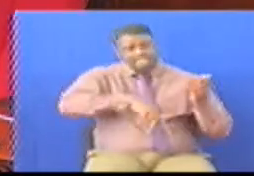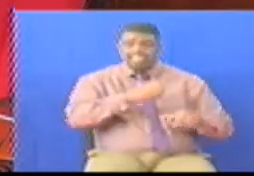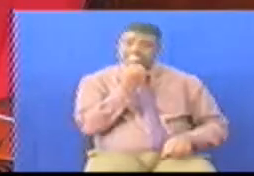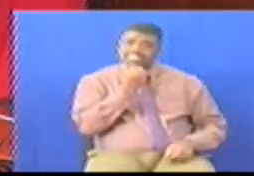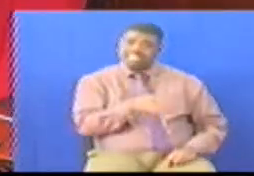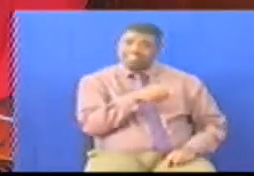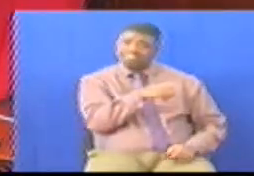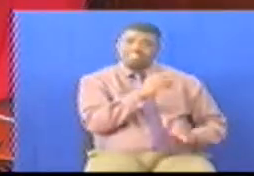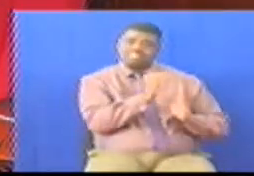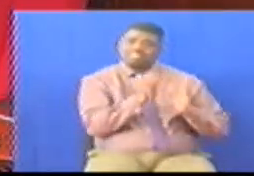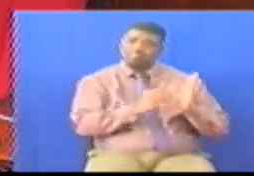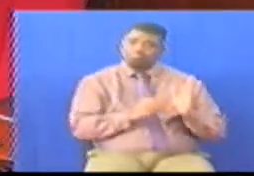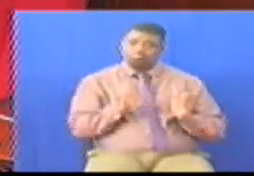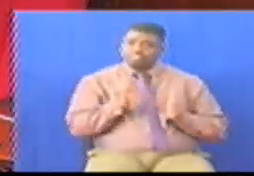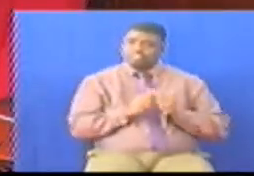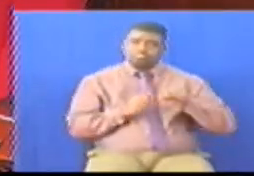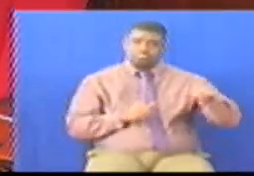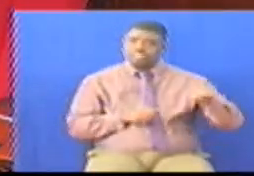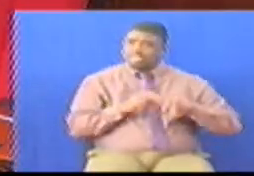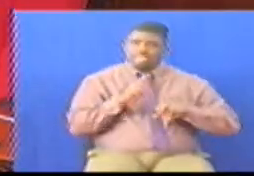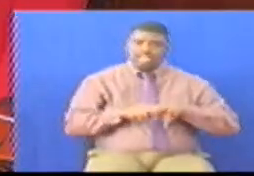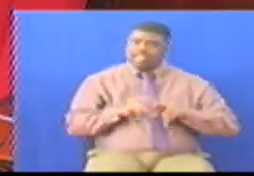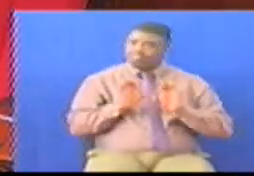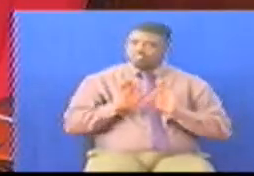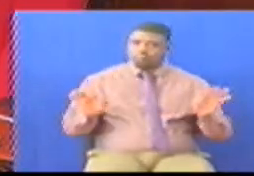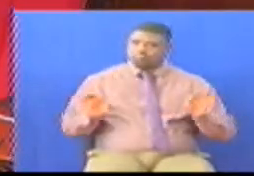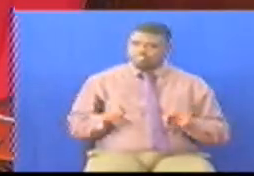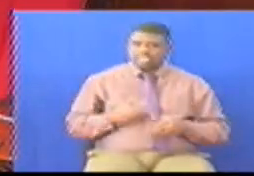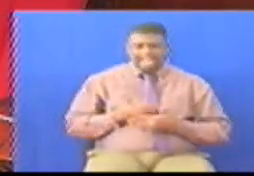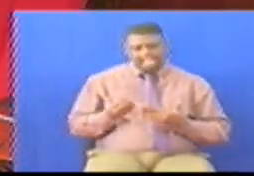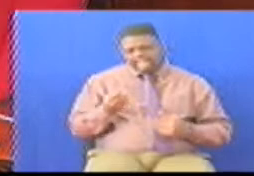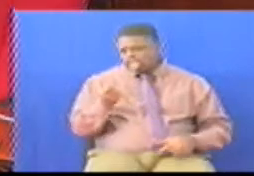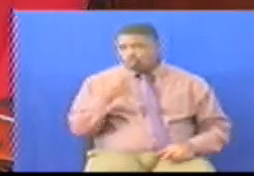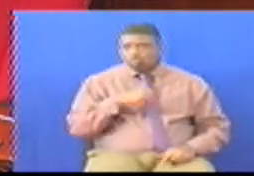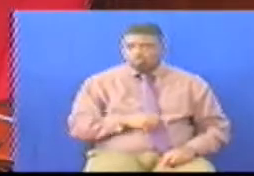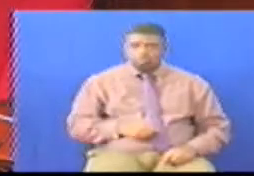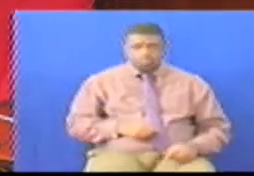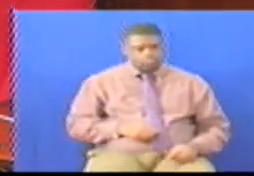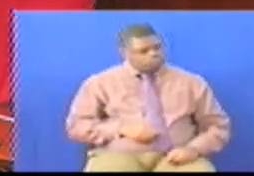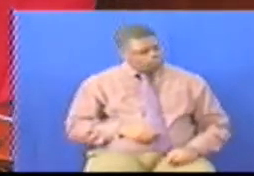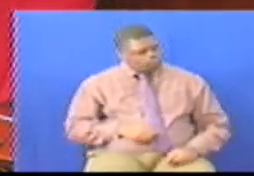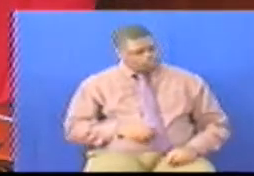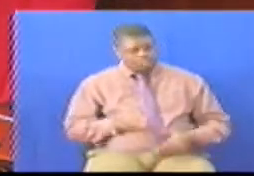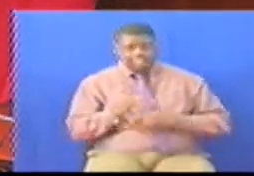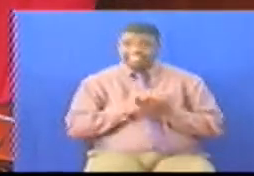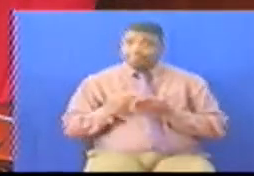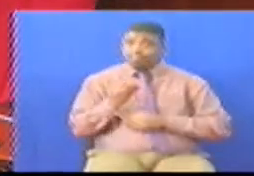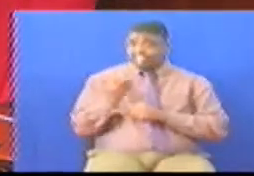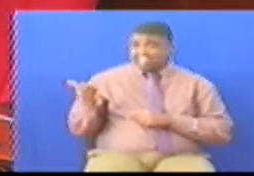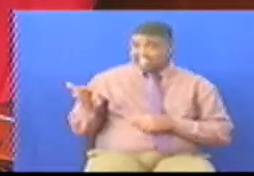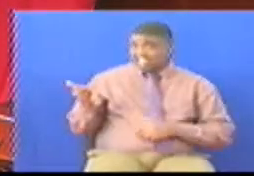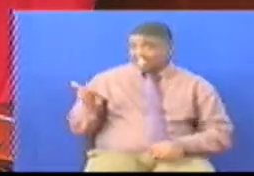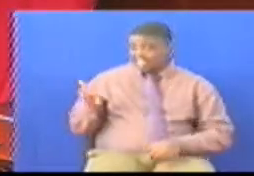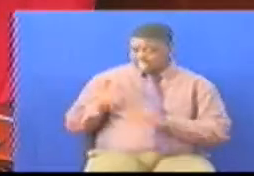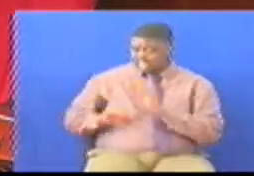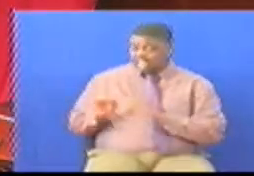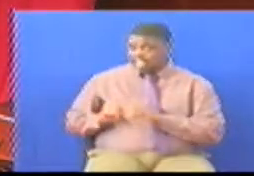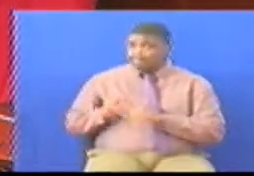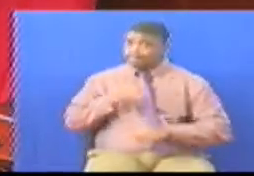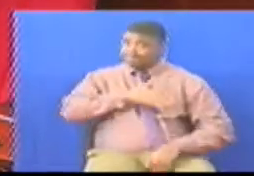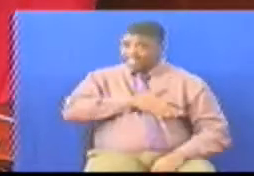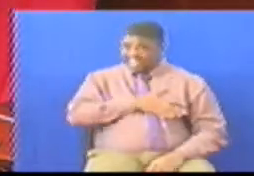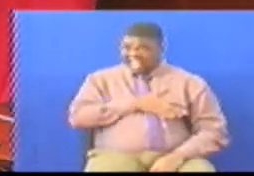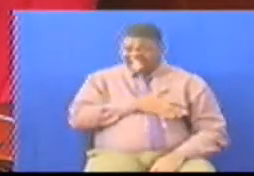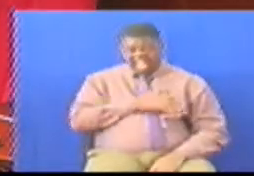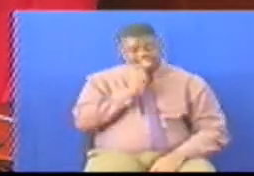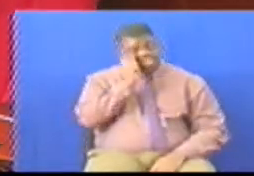za hesabu, kitu ambacho kwa kweli hakijakaa vizuri hata kidogo. Eneo lingine Mheshimiwa Speaker ambao ningependa kuchangia na ambao